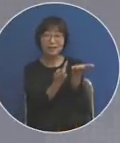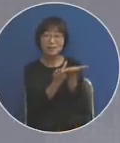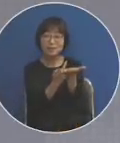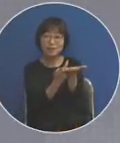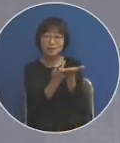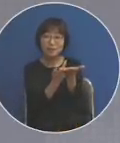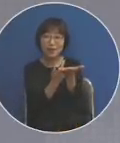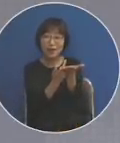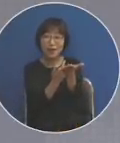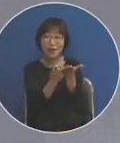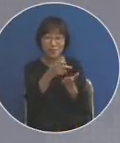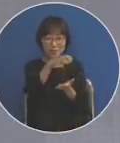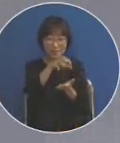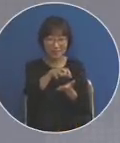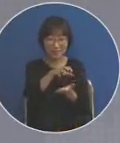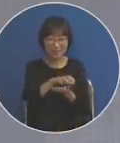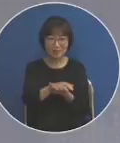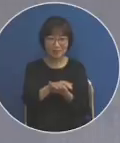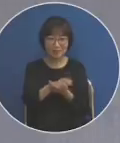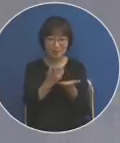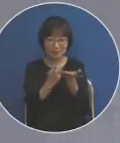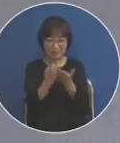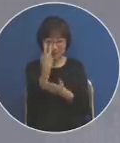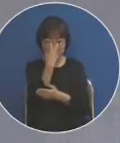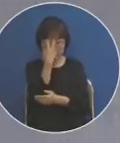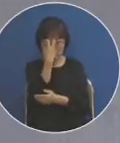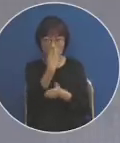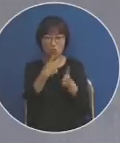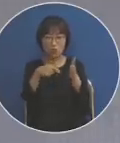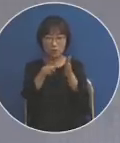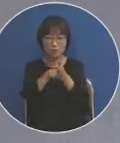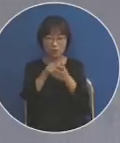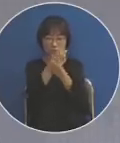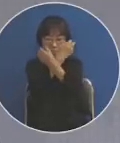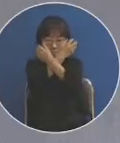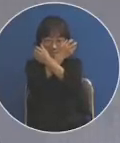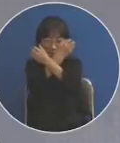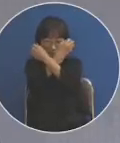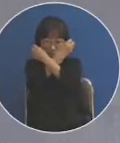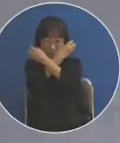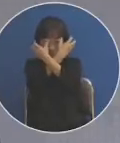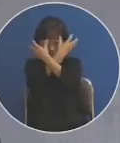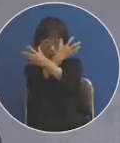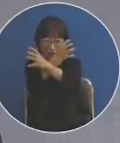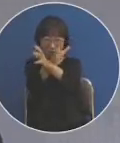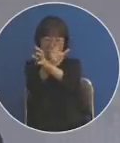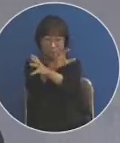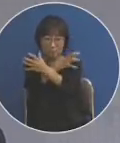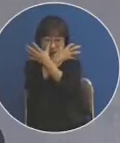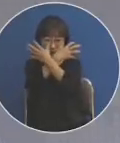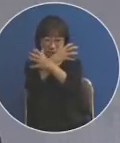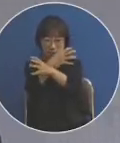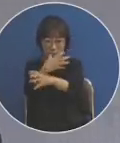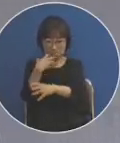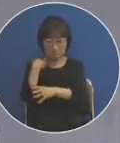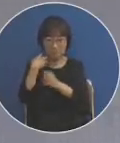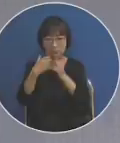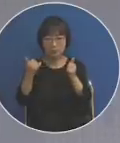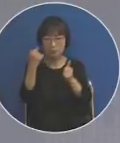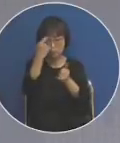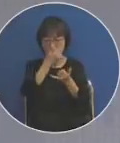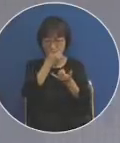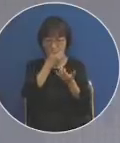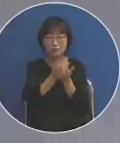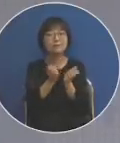사람이 아닙니다. 중요한 사람이에요. When a person is sleeping in that island, that lighthouse that protects that person who is sleeping is not some great individual.